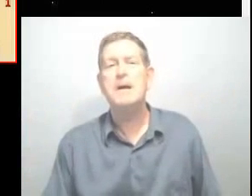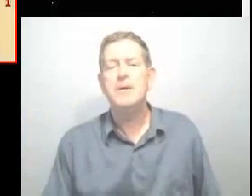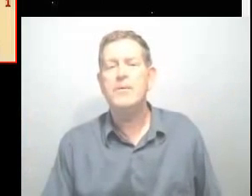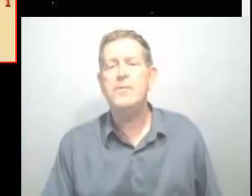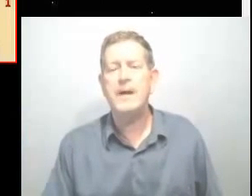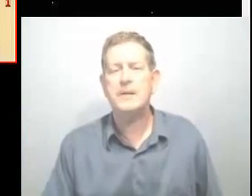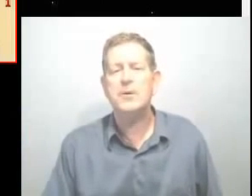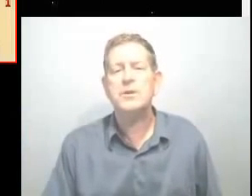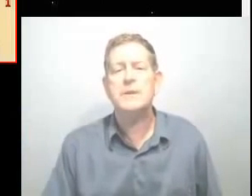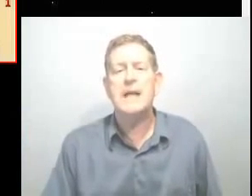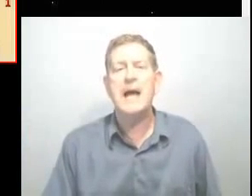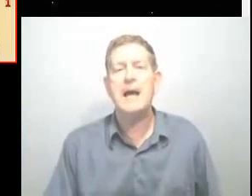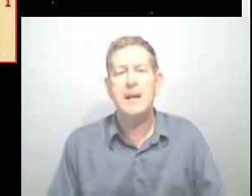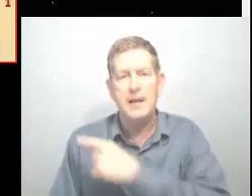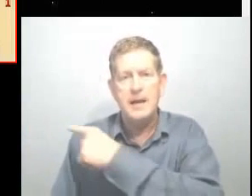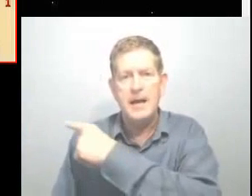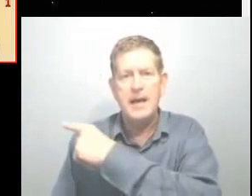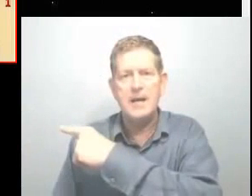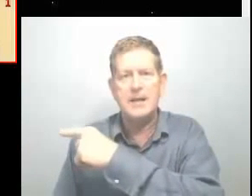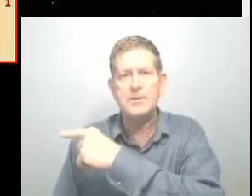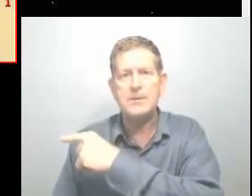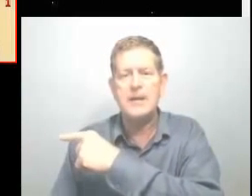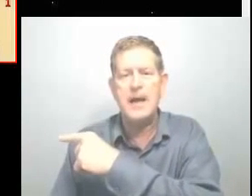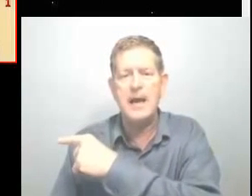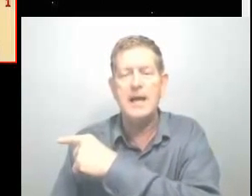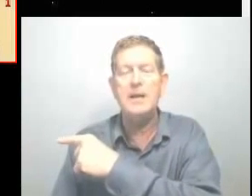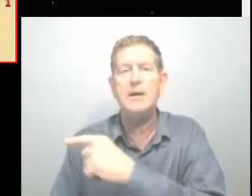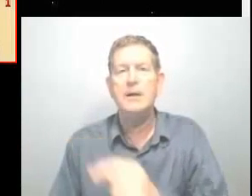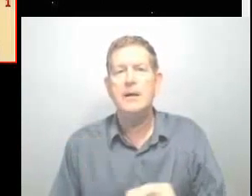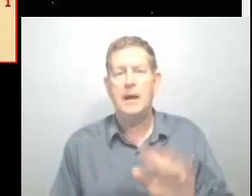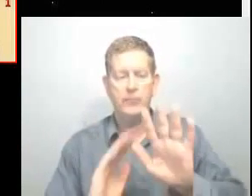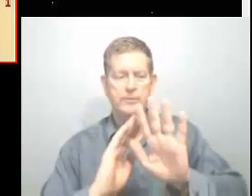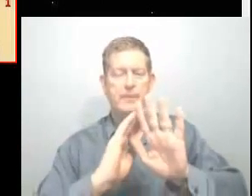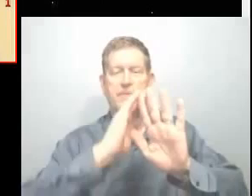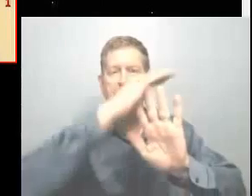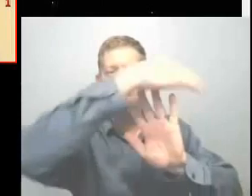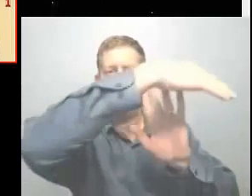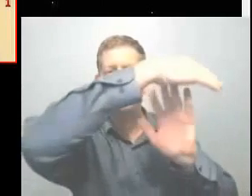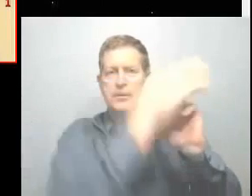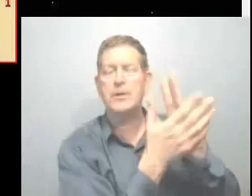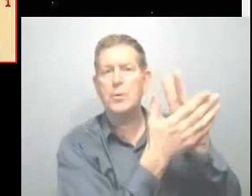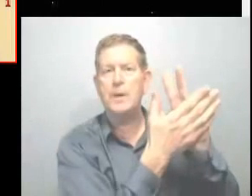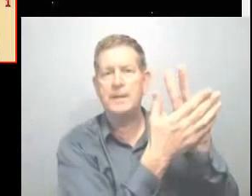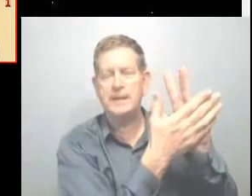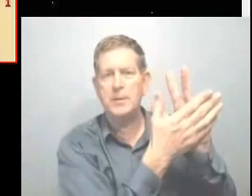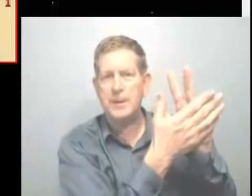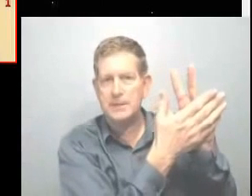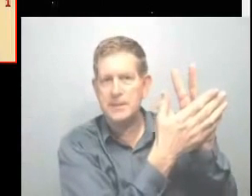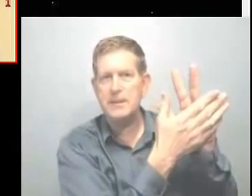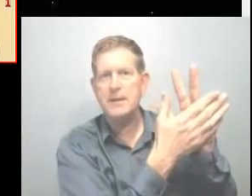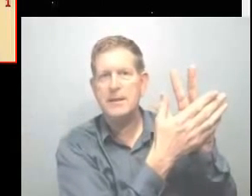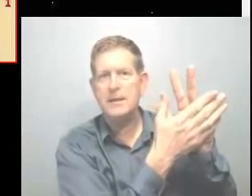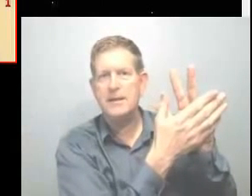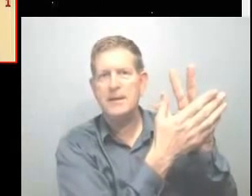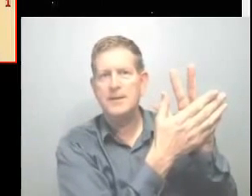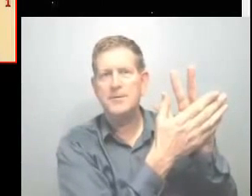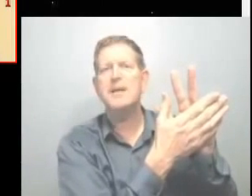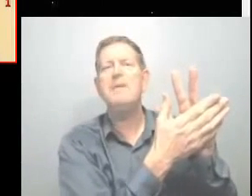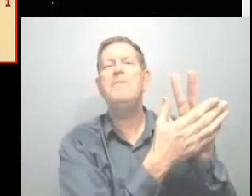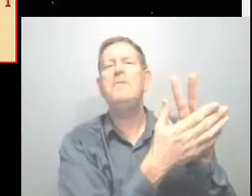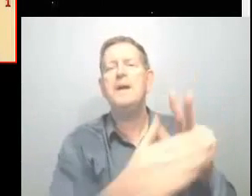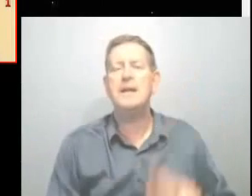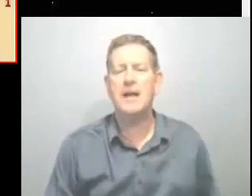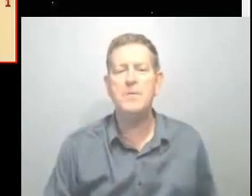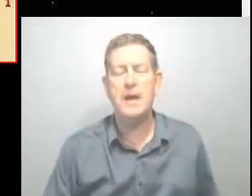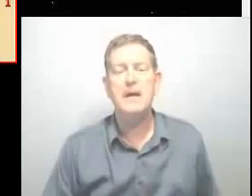ça. Vous faites. Ensuite, elle. Elle. Qu'est-ce que c'est elle? Alors vous devez faire, vous avez coupé la dernière partie. Oui,